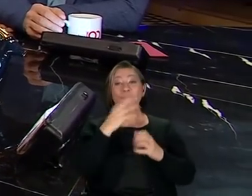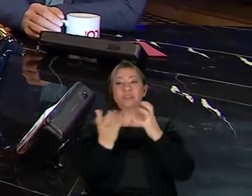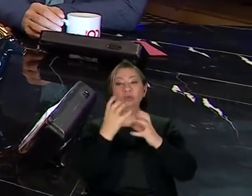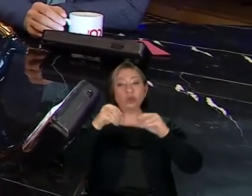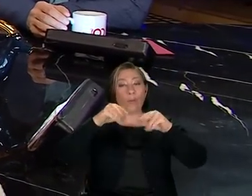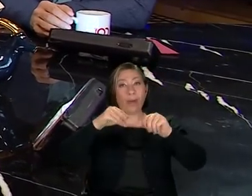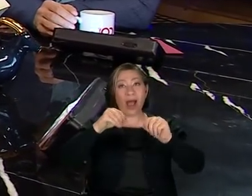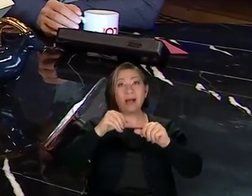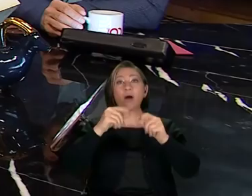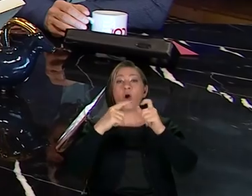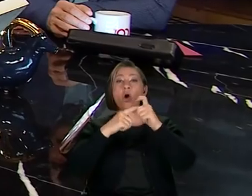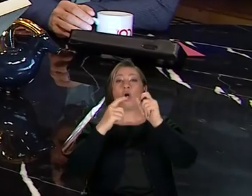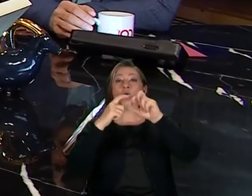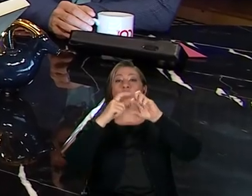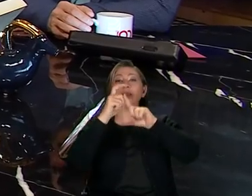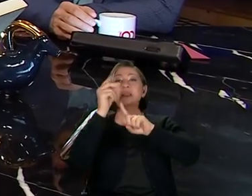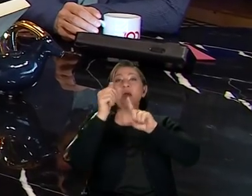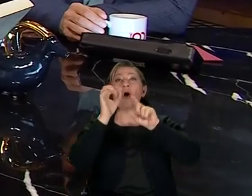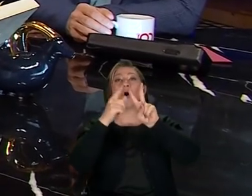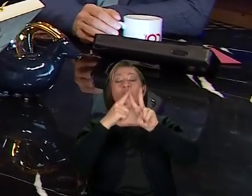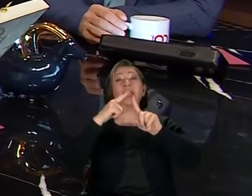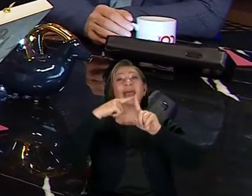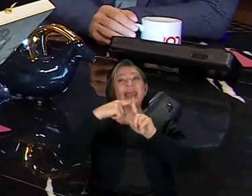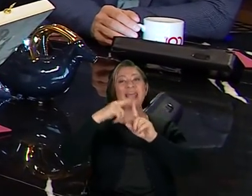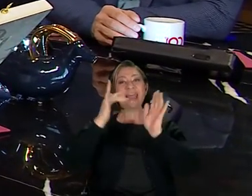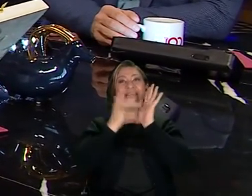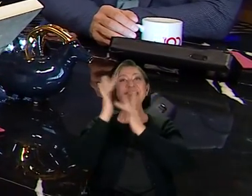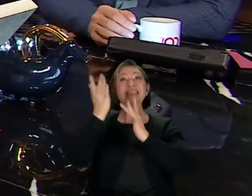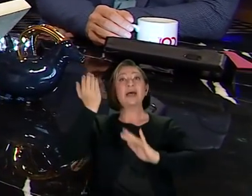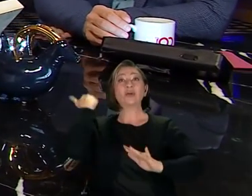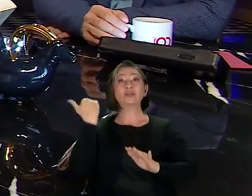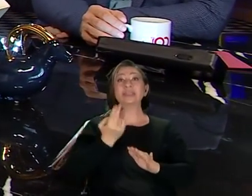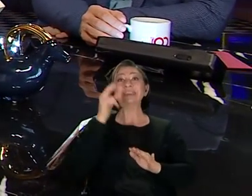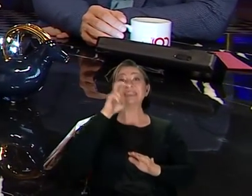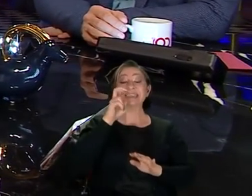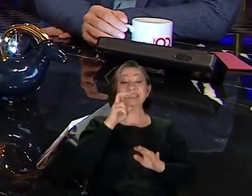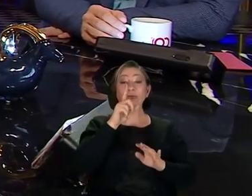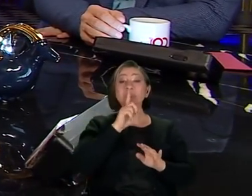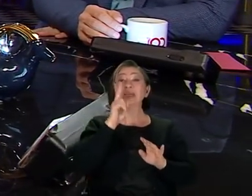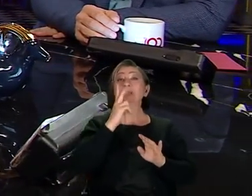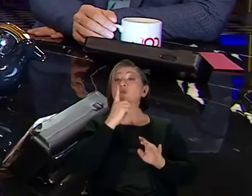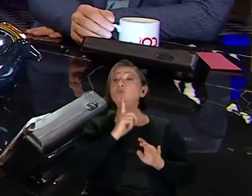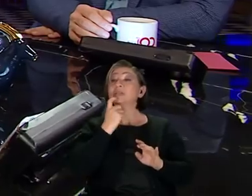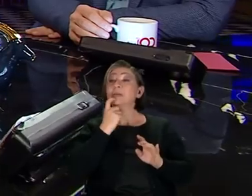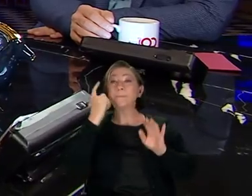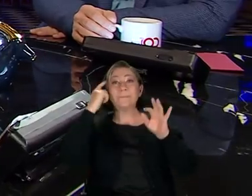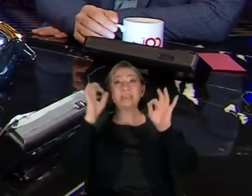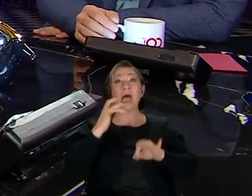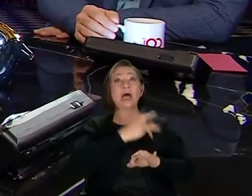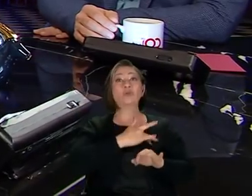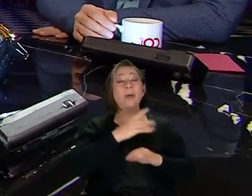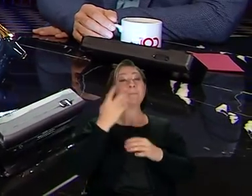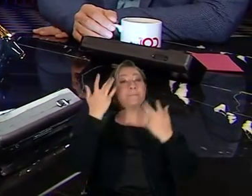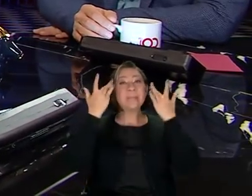Toprak, Gordion Freak, İsa'dan önce 8. yüzyıl sonu, 7. yüzyıl başı Anadolu Medeniyetleri